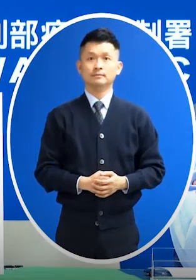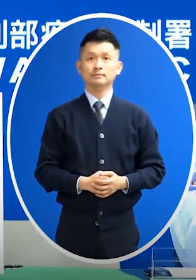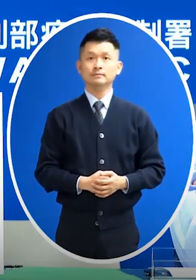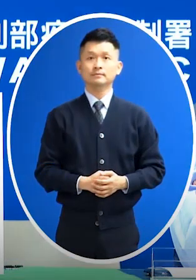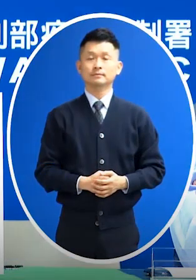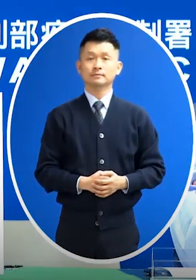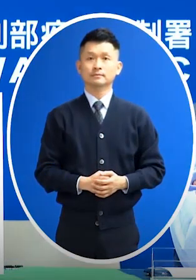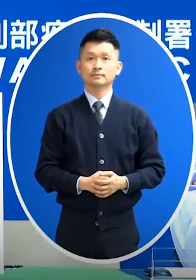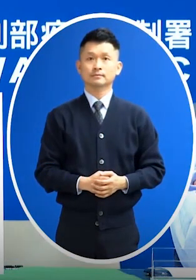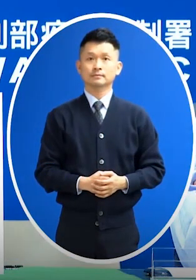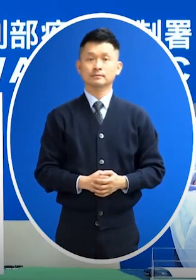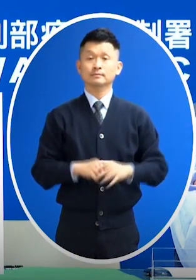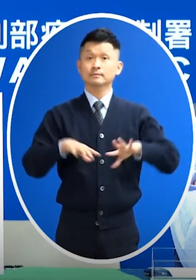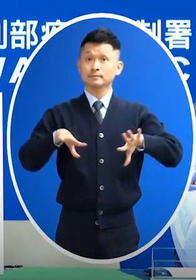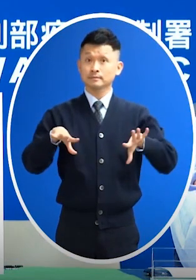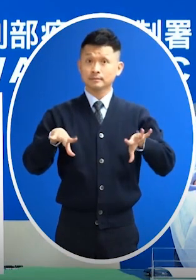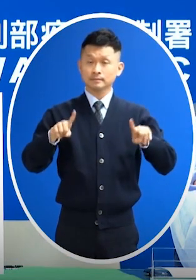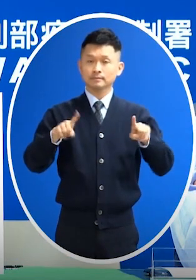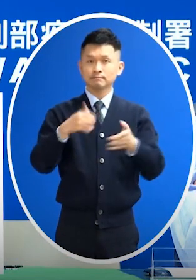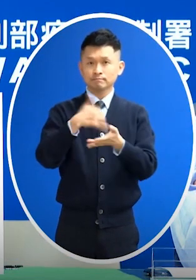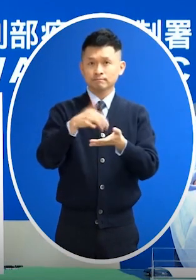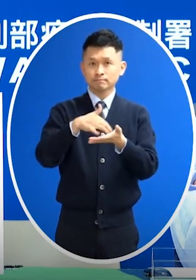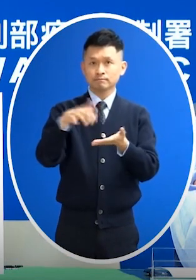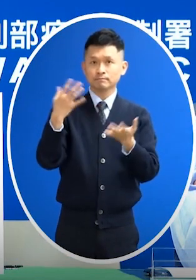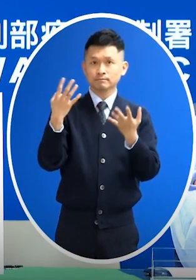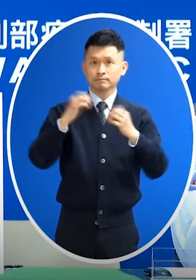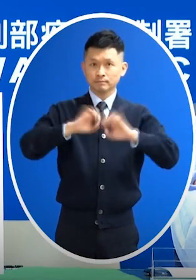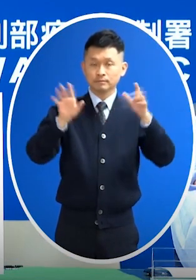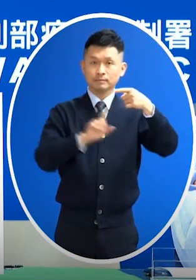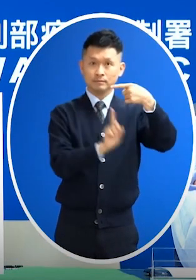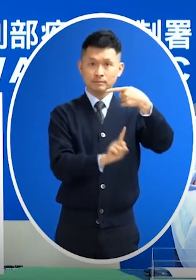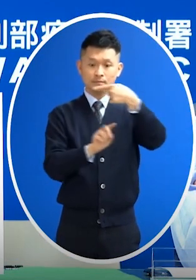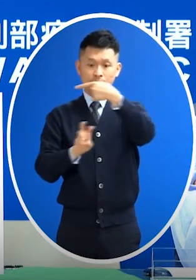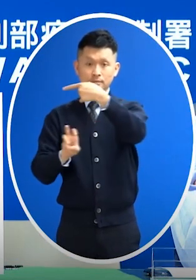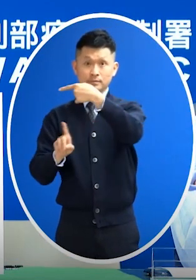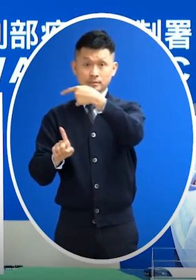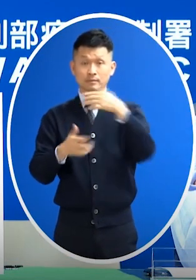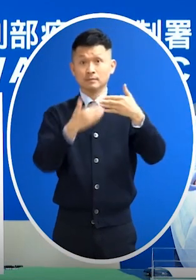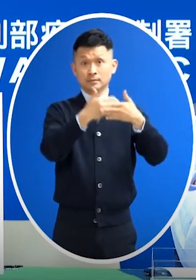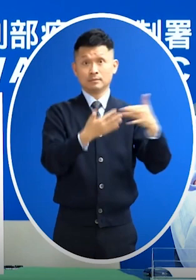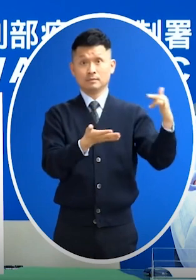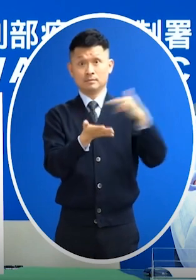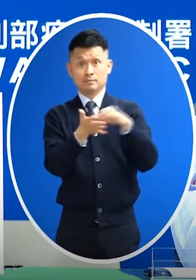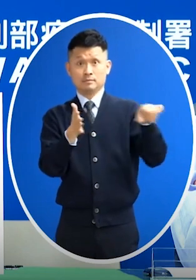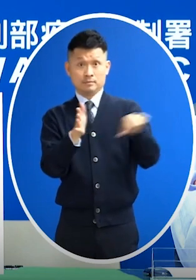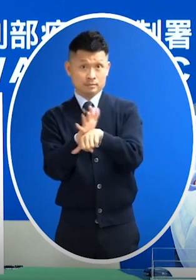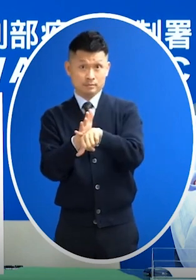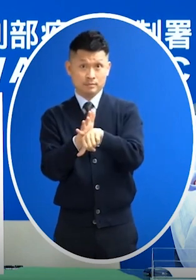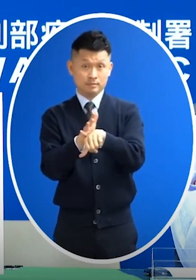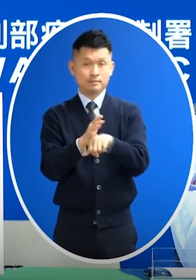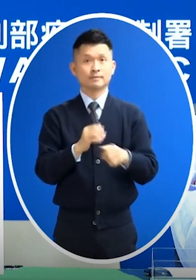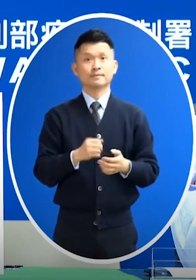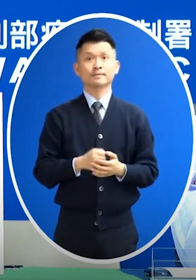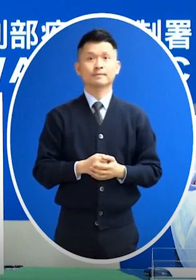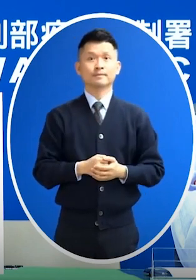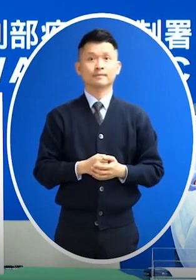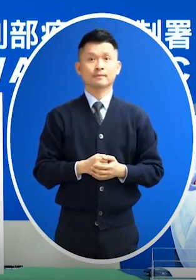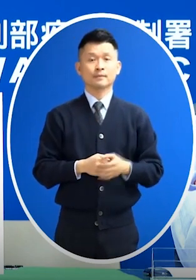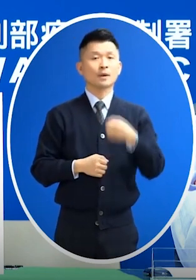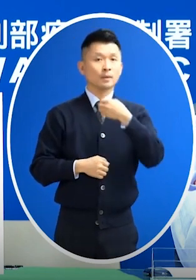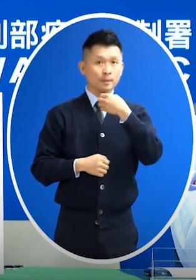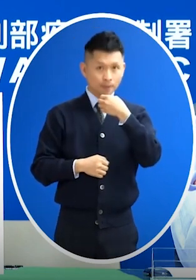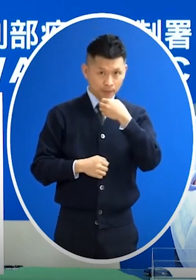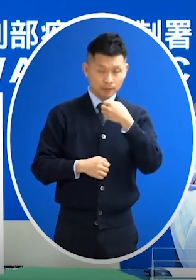50%。 先跟大家统计一下，1月1号到1月31号从中国入境来台那他的唾